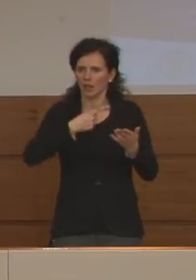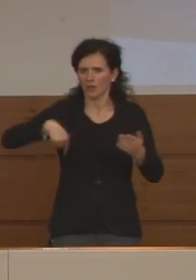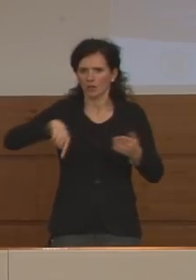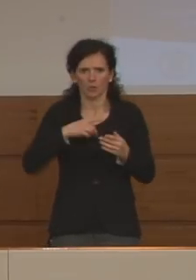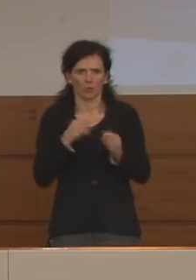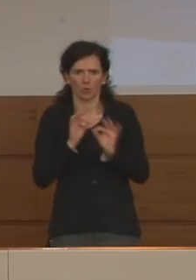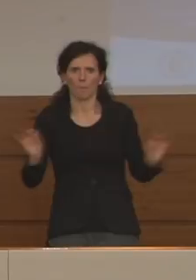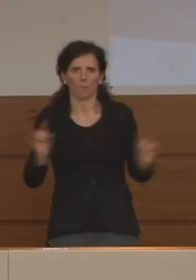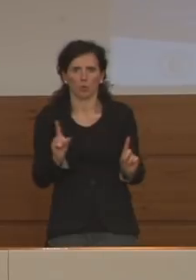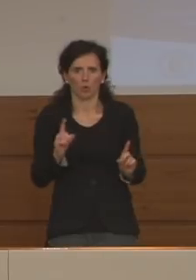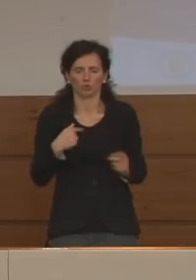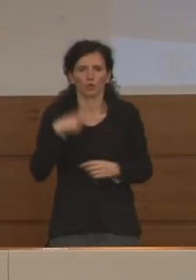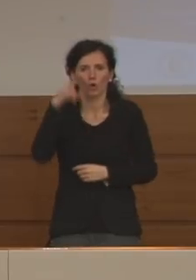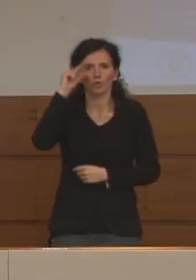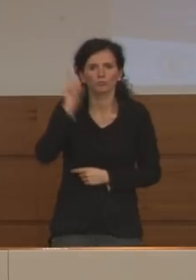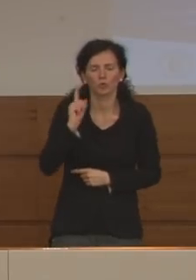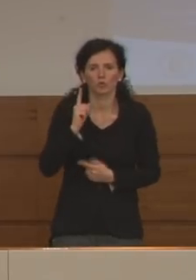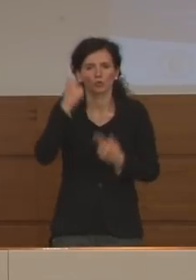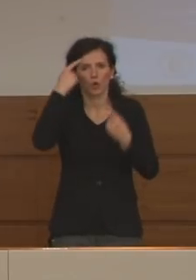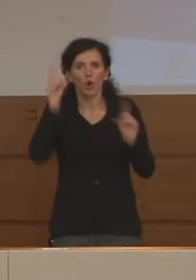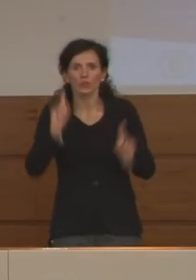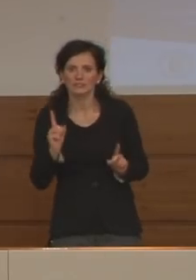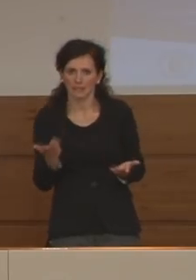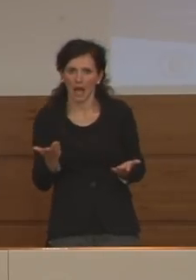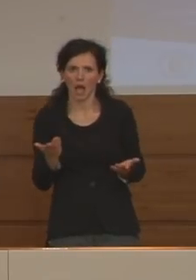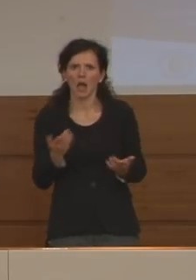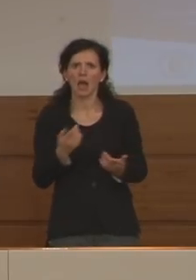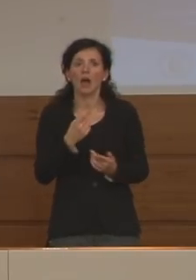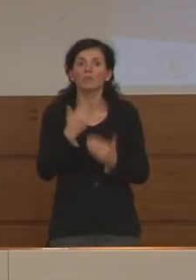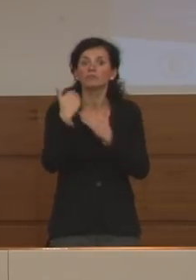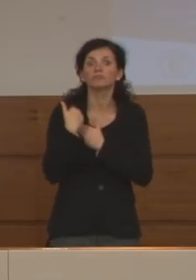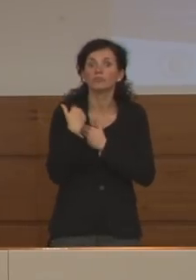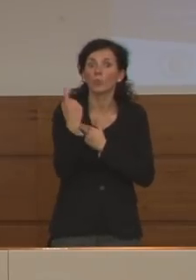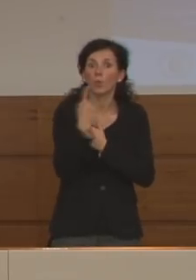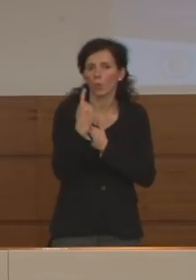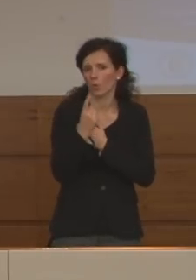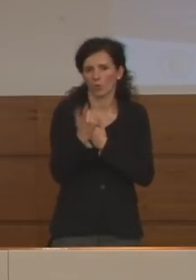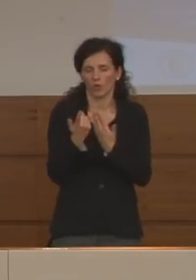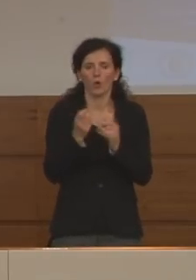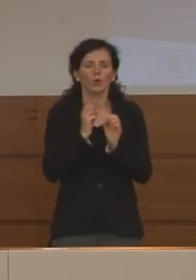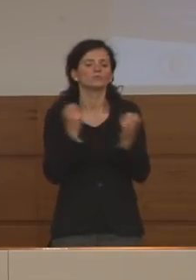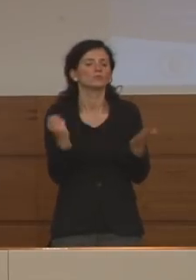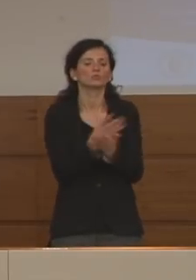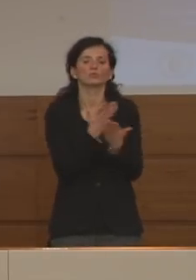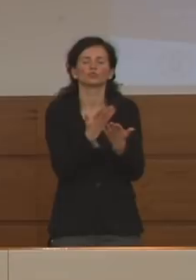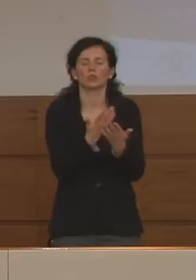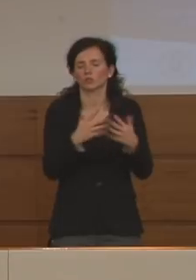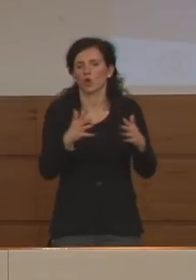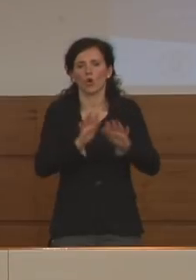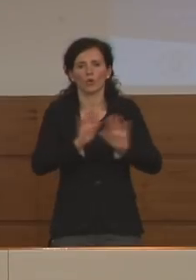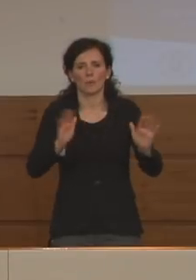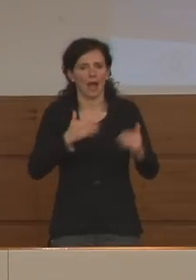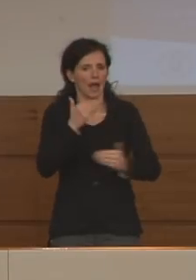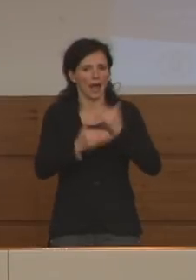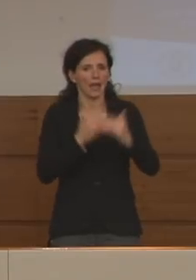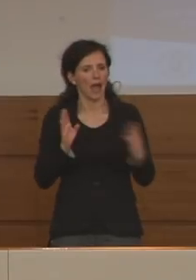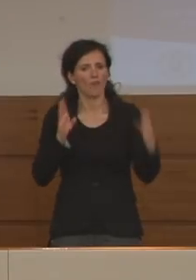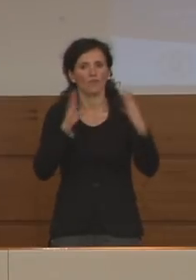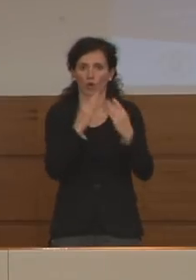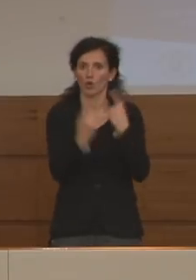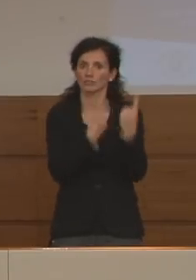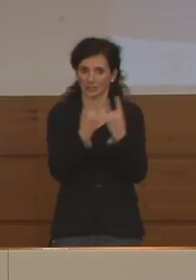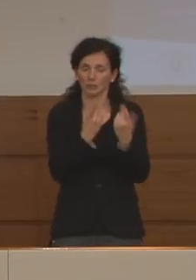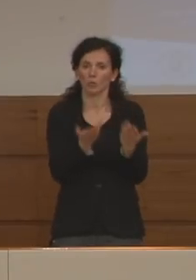sapevamo questo ovviamente non è responsabilità di nessuno e quello che è successo ed è inutile recriminare su quello che poi si è